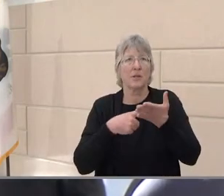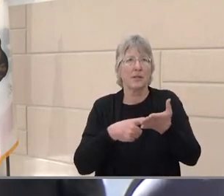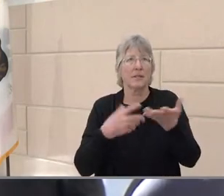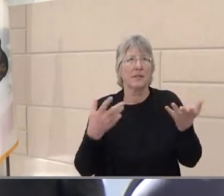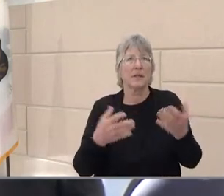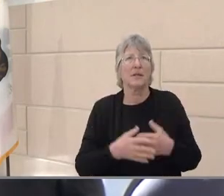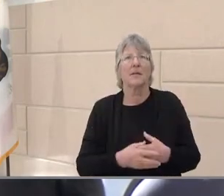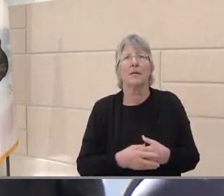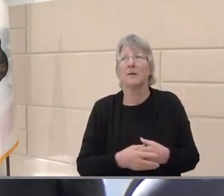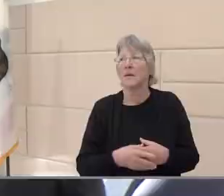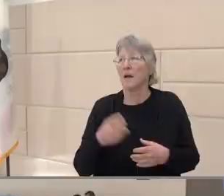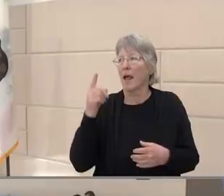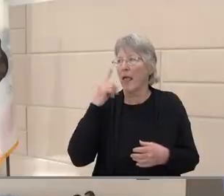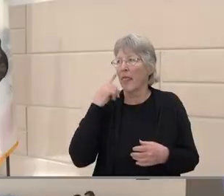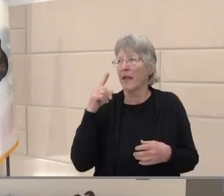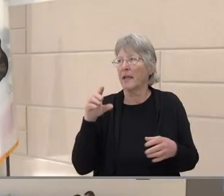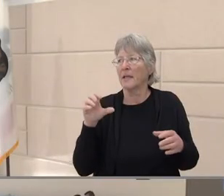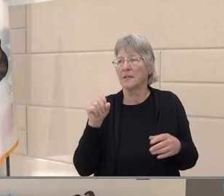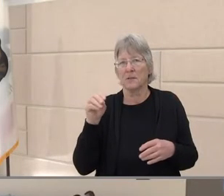គាត់នេះ